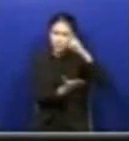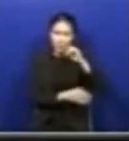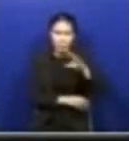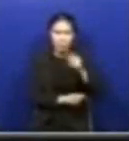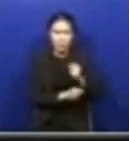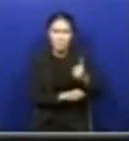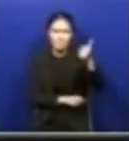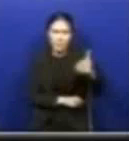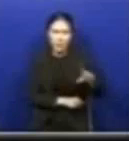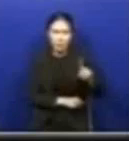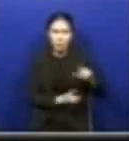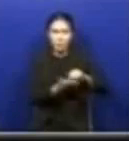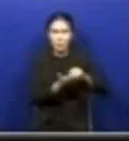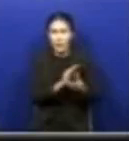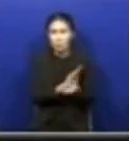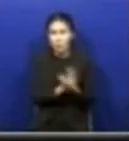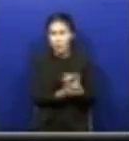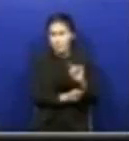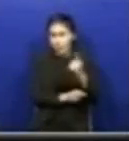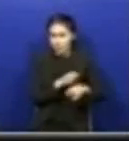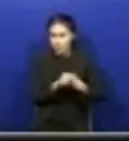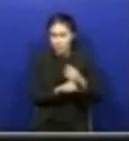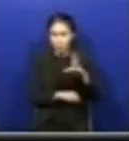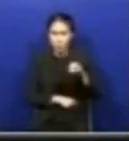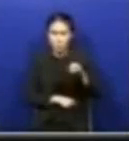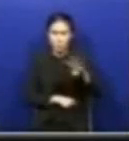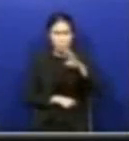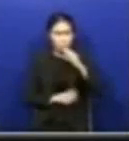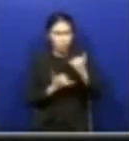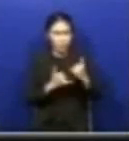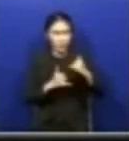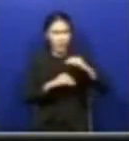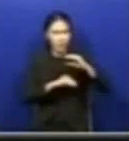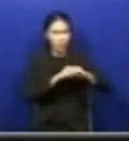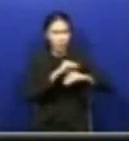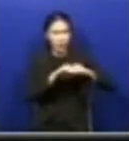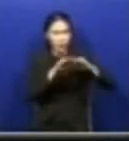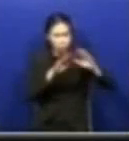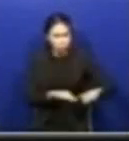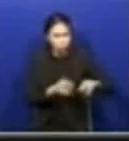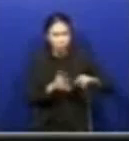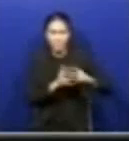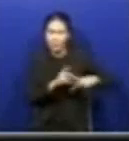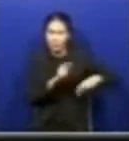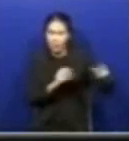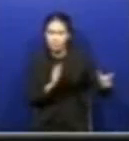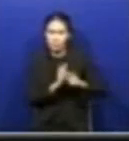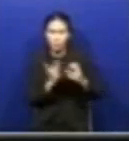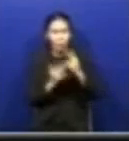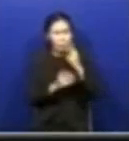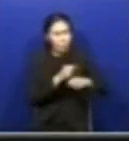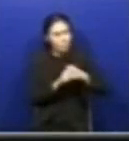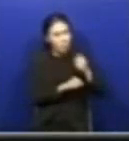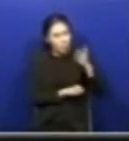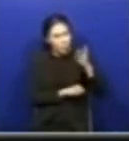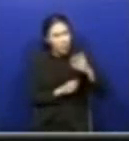ให้ไปปรับตัวเลขใหม่ของปี64อะไรที่ตัดไปจากนี้ก็ใส่คืนให้เขาก็อ้างไม่ได้ก็บอกว่าเดี๋ยวต้องรอ6หน้าแต่อย่างน้อย